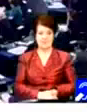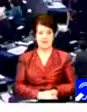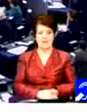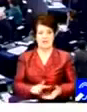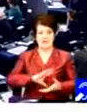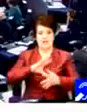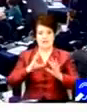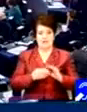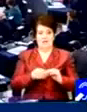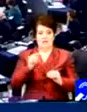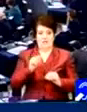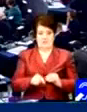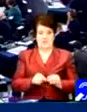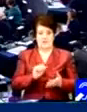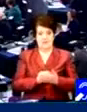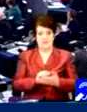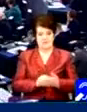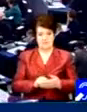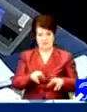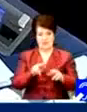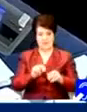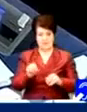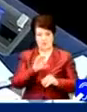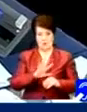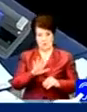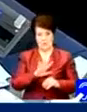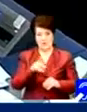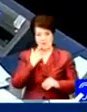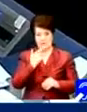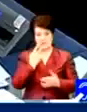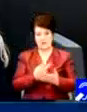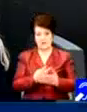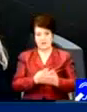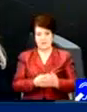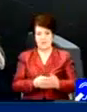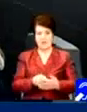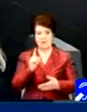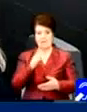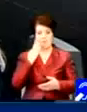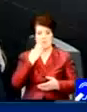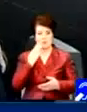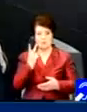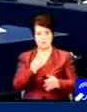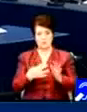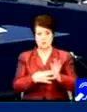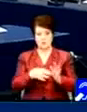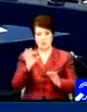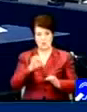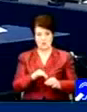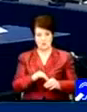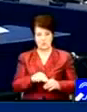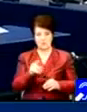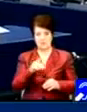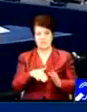Sondajul prelucrat de Kantar Public pentru Parlamentul European arată că PSD se menține în fruntea preferințelor românilor cu 29% din intențiile